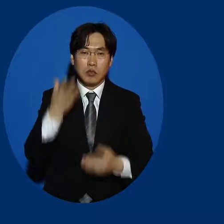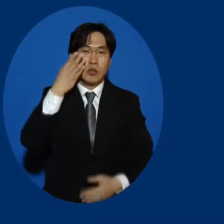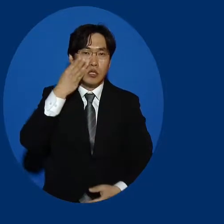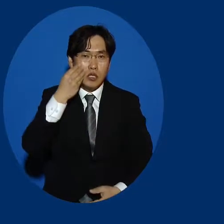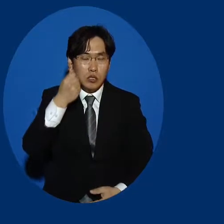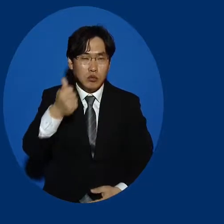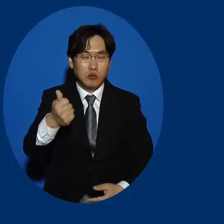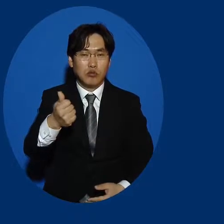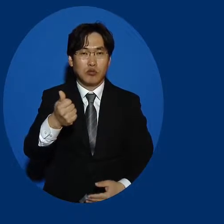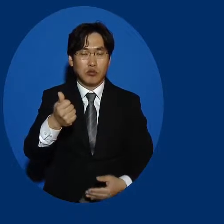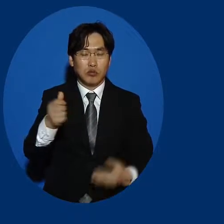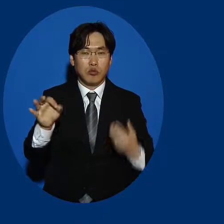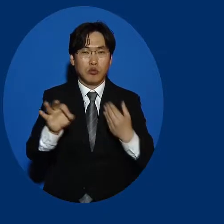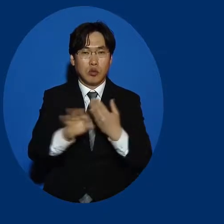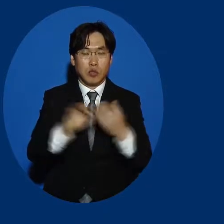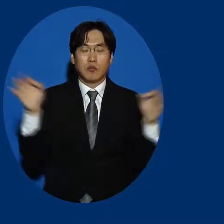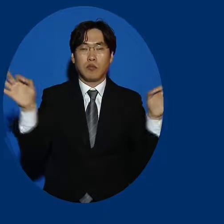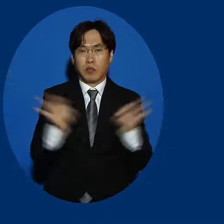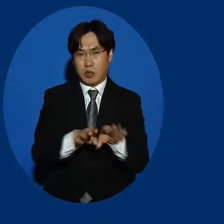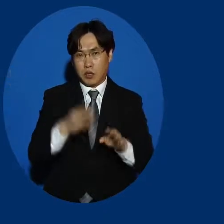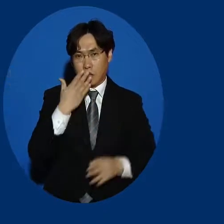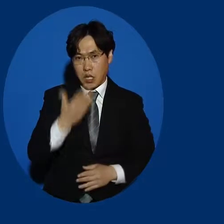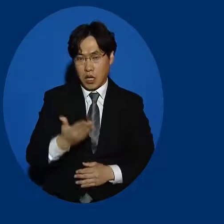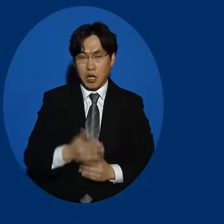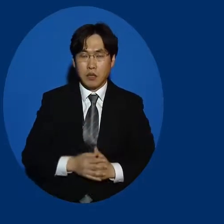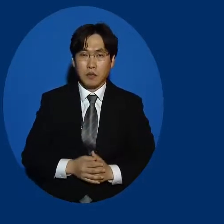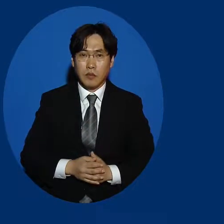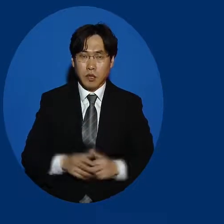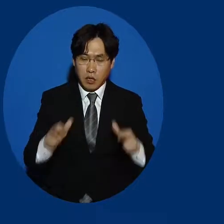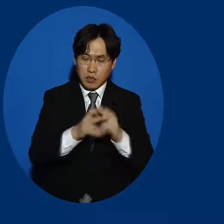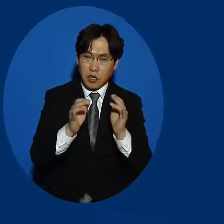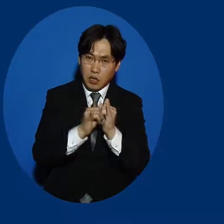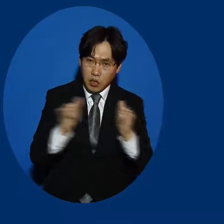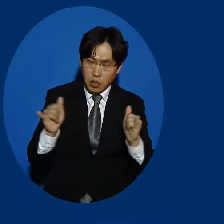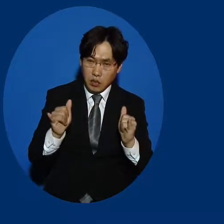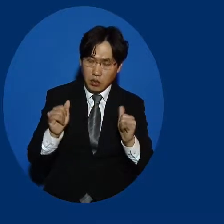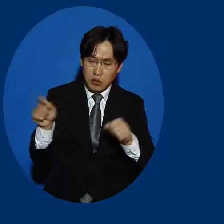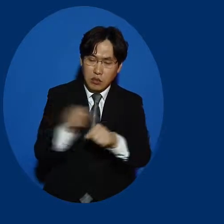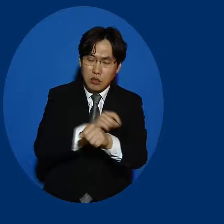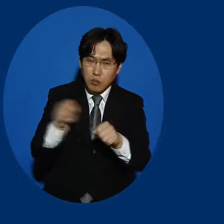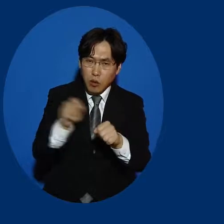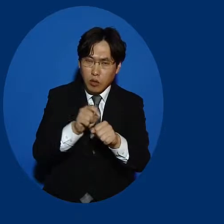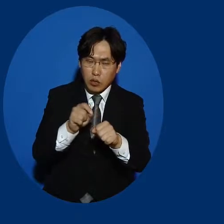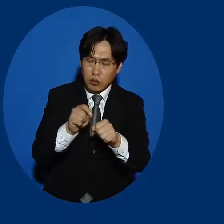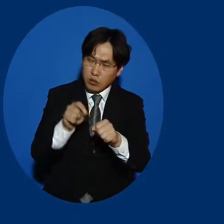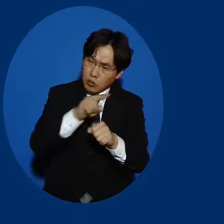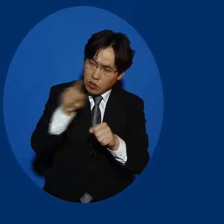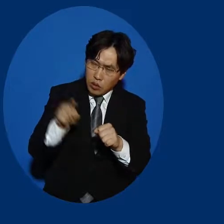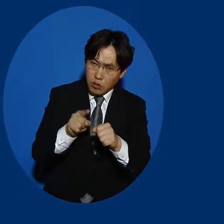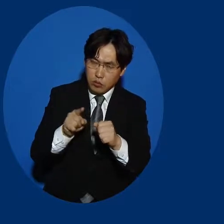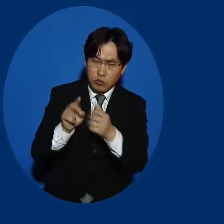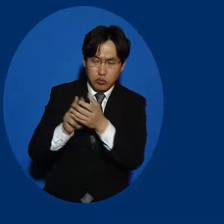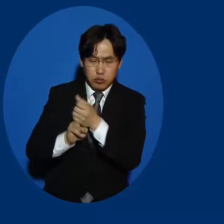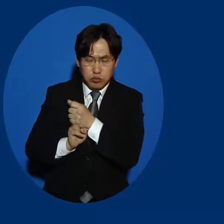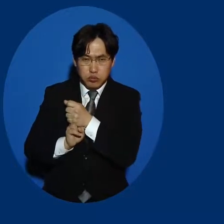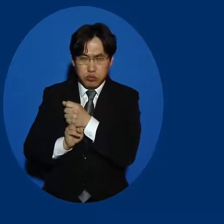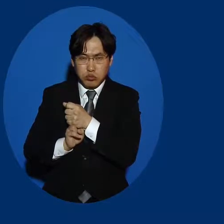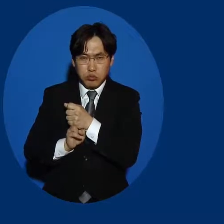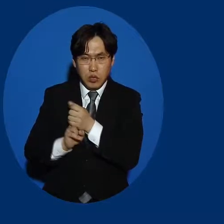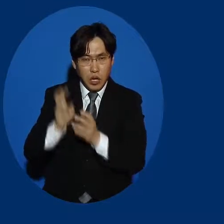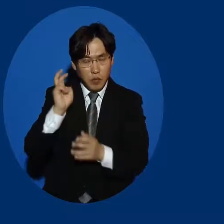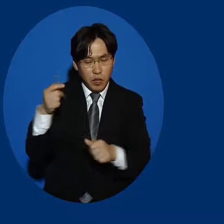익숙해져야 하는데, 우리는 아직까지도 장애를 계속해서 숨겨오고 있는 건 아닐까요?